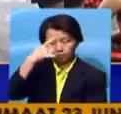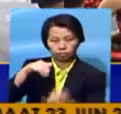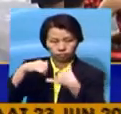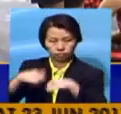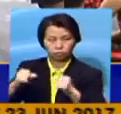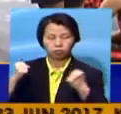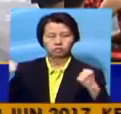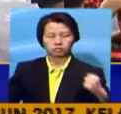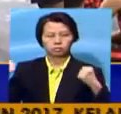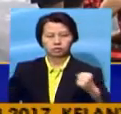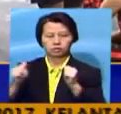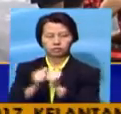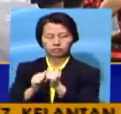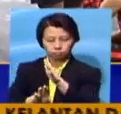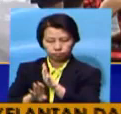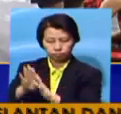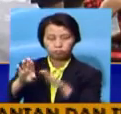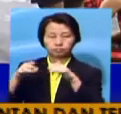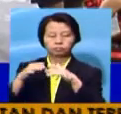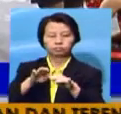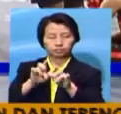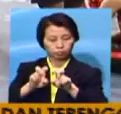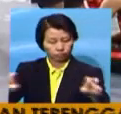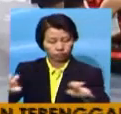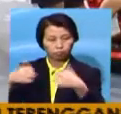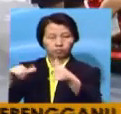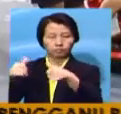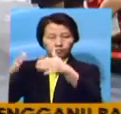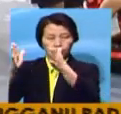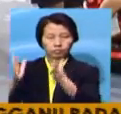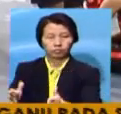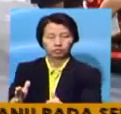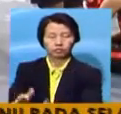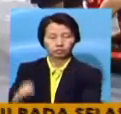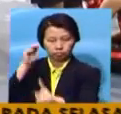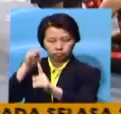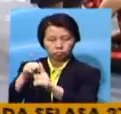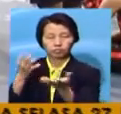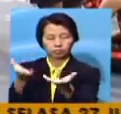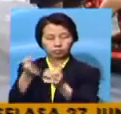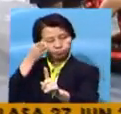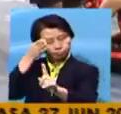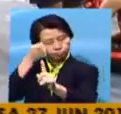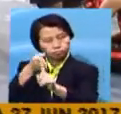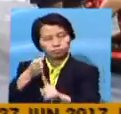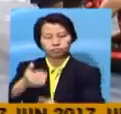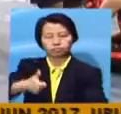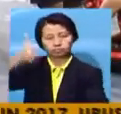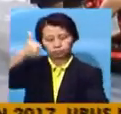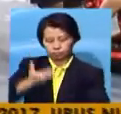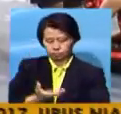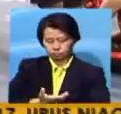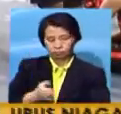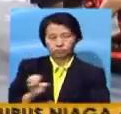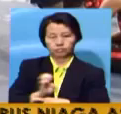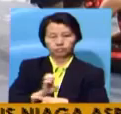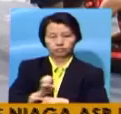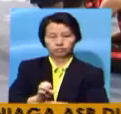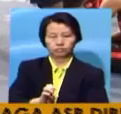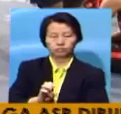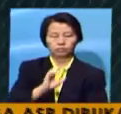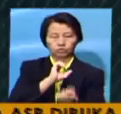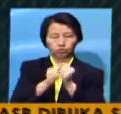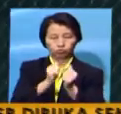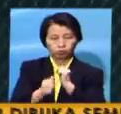kecergasan dan prestasi barisan pemain misi hanya satu iaitu memenangi pingang emas pada termasa sukan C 2017